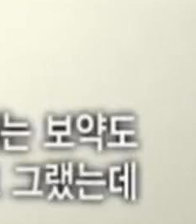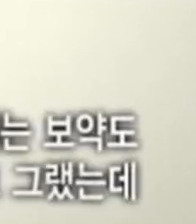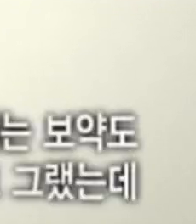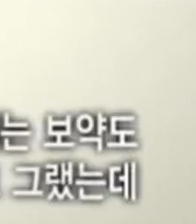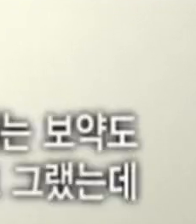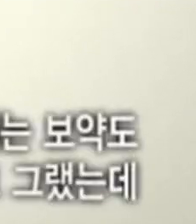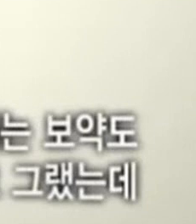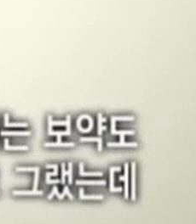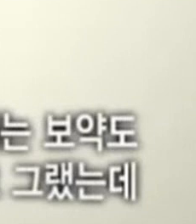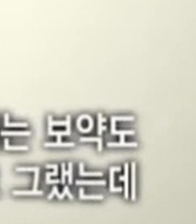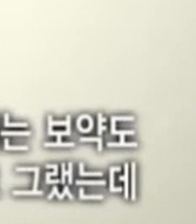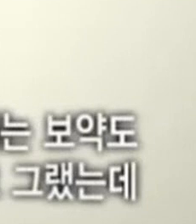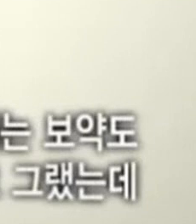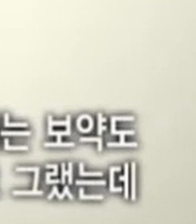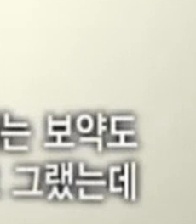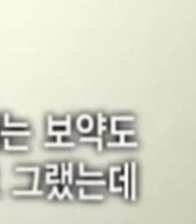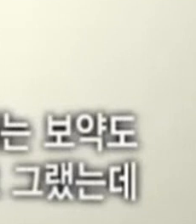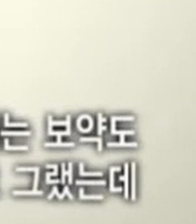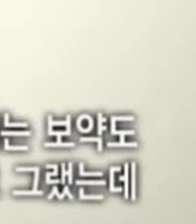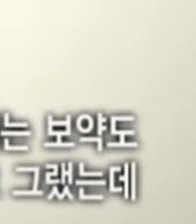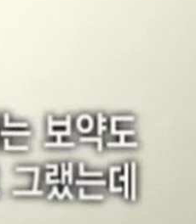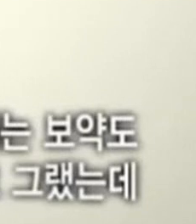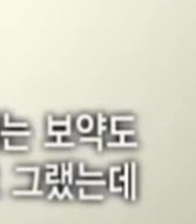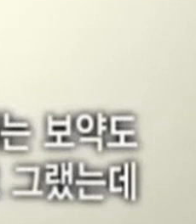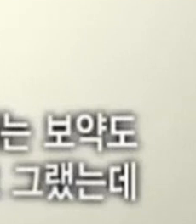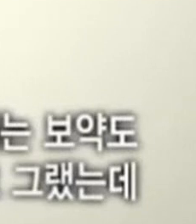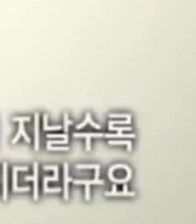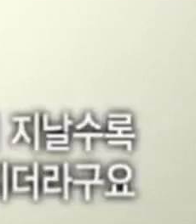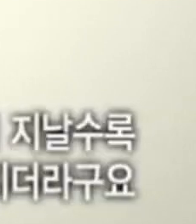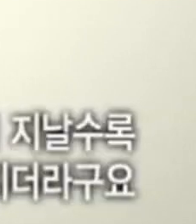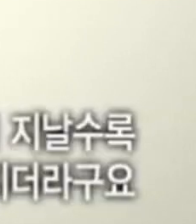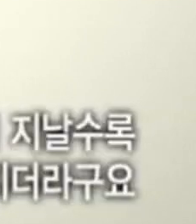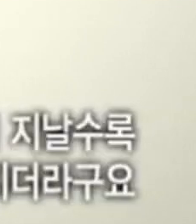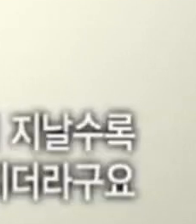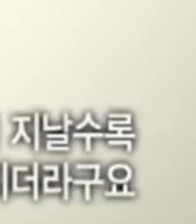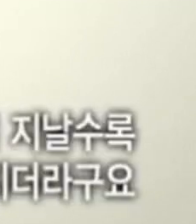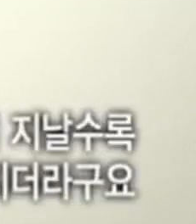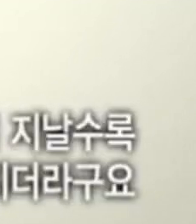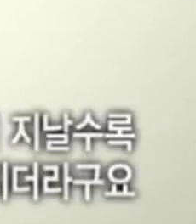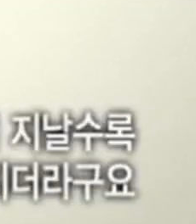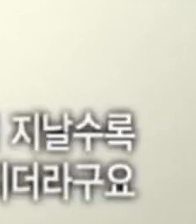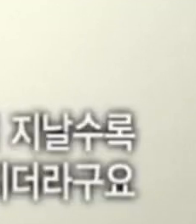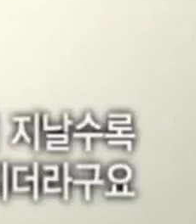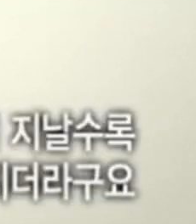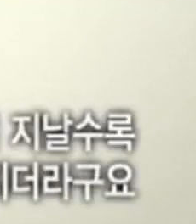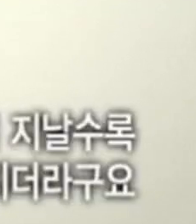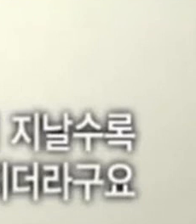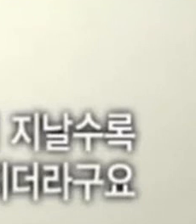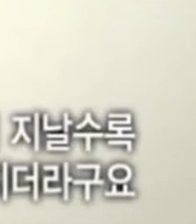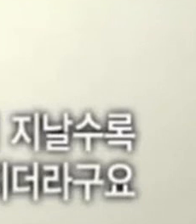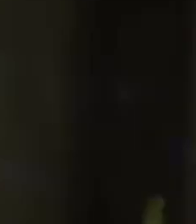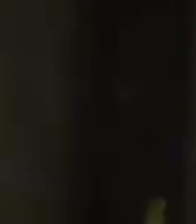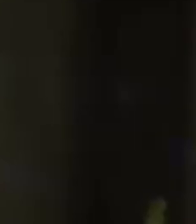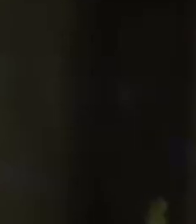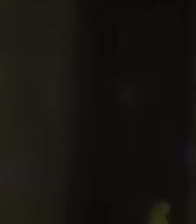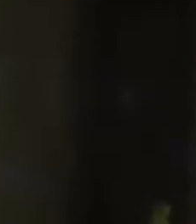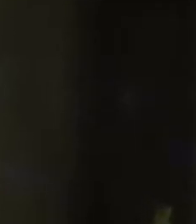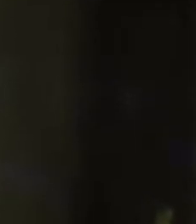당시에는 뭐 보약도 줘가지고 어머니 드리고 그랬는데 시간이 지날수록 또 그게 무뎌지더라고요,